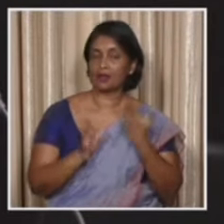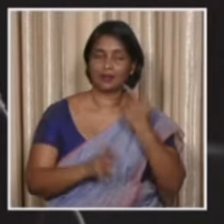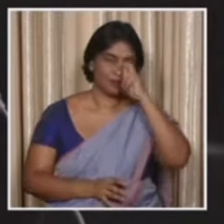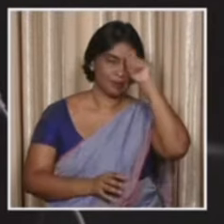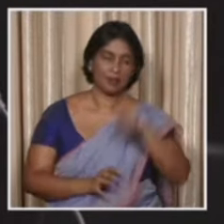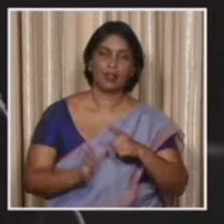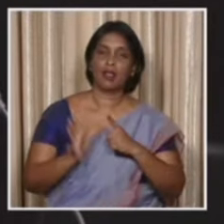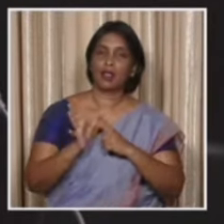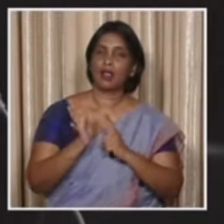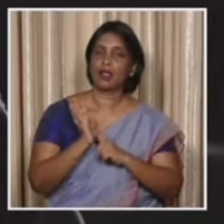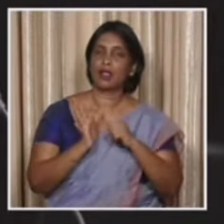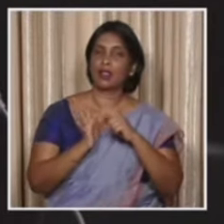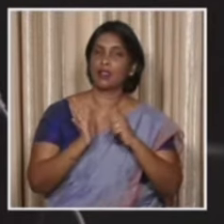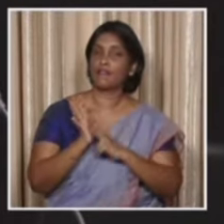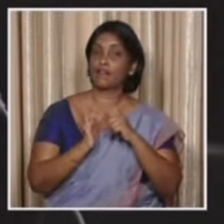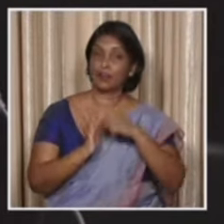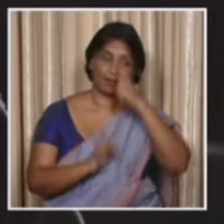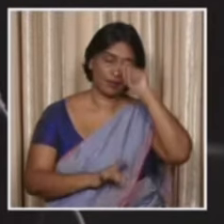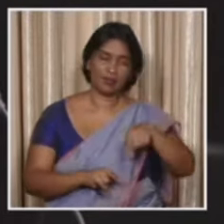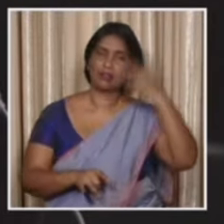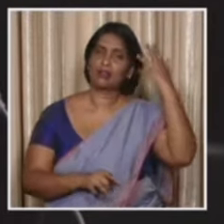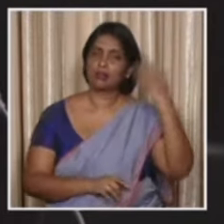வருத்தம் தருகின்ற விஷயம். கட்டுகொம்பல